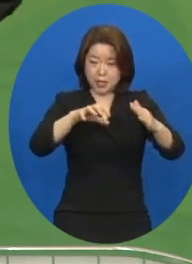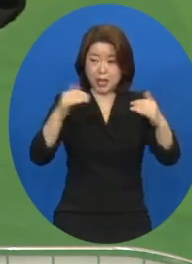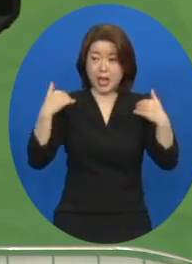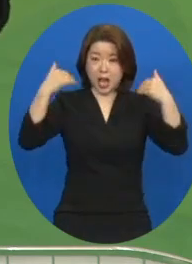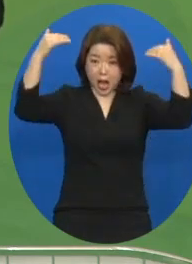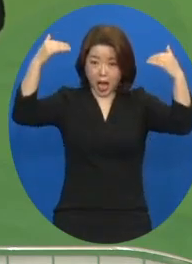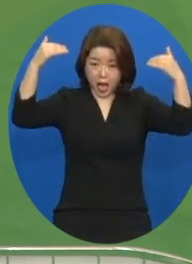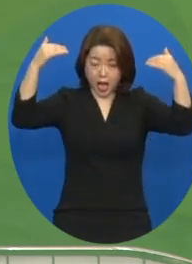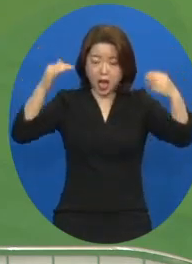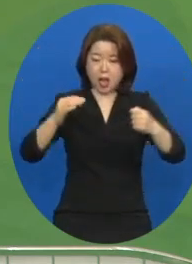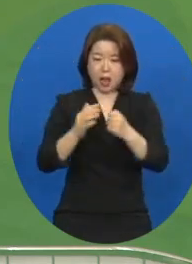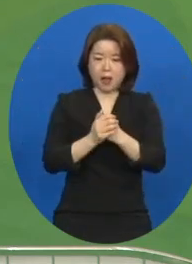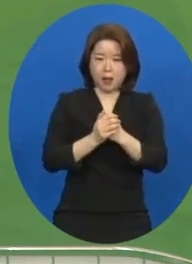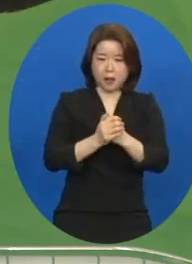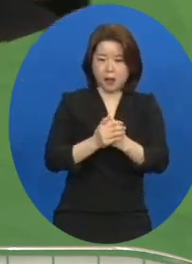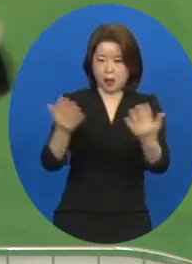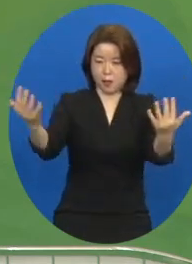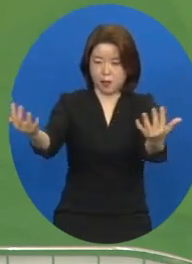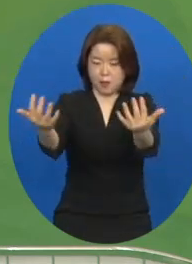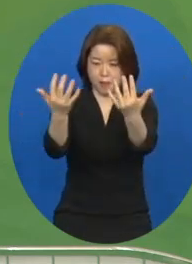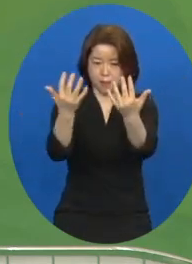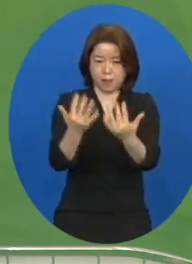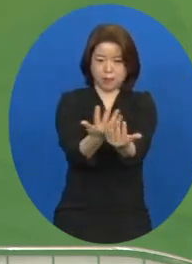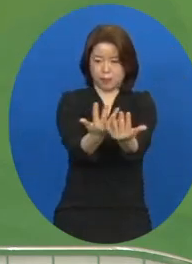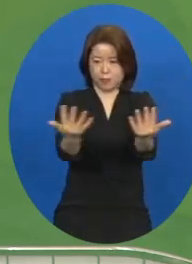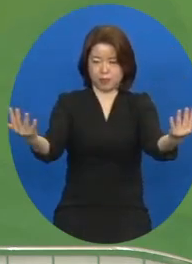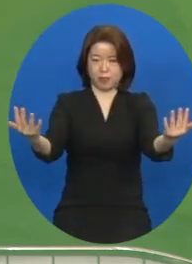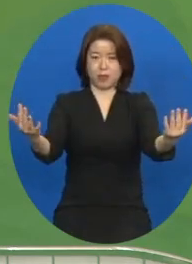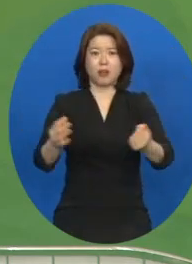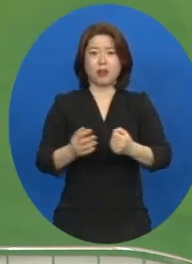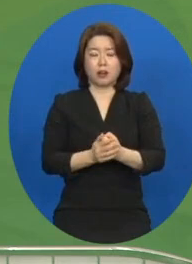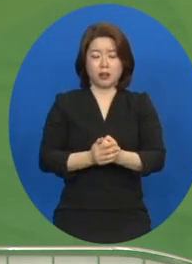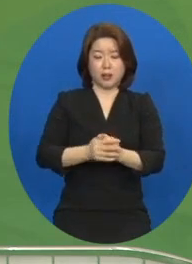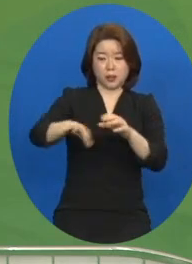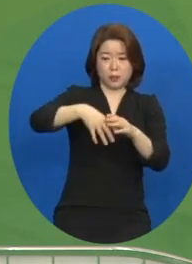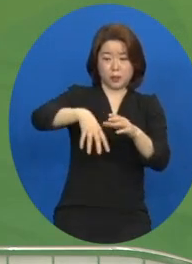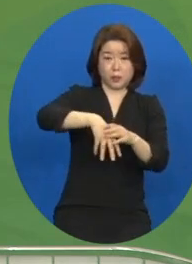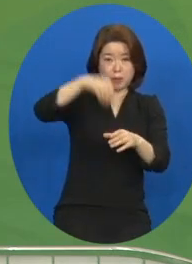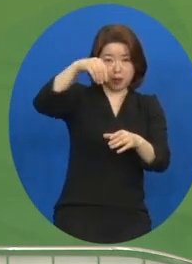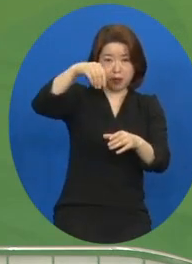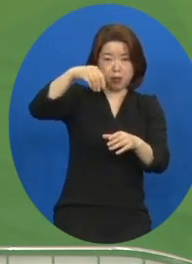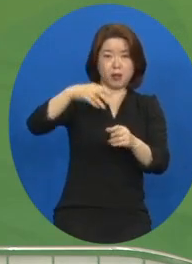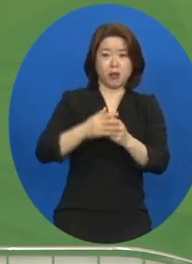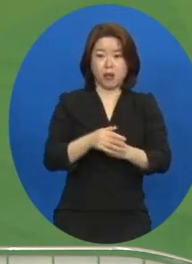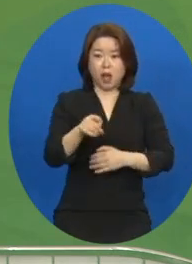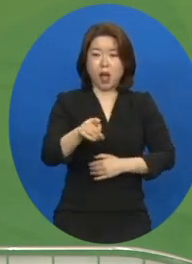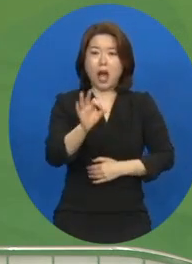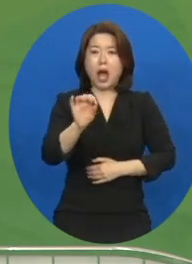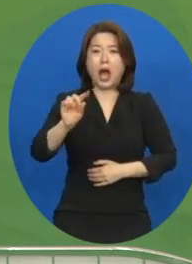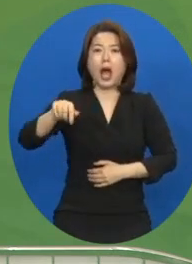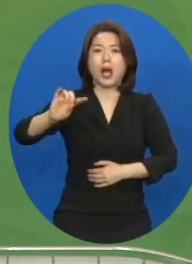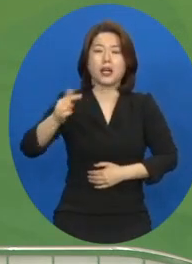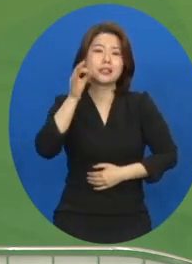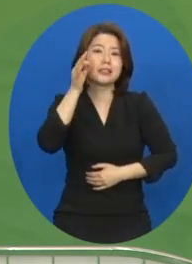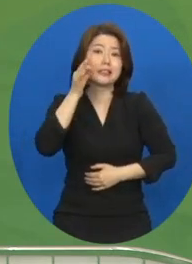나이 많은 사람부터 청년까지 쫙 늘어서서 제비를 뽑았는데 아간이 뽑힌